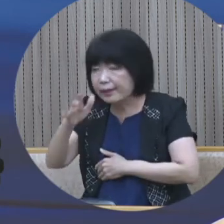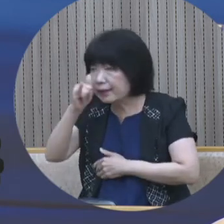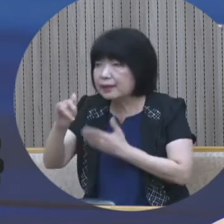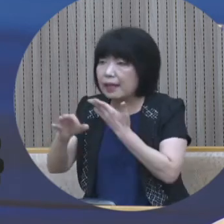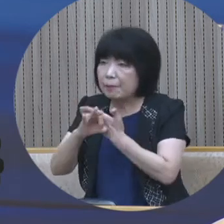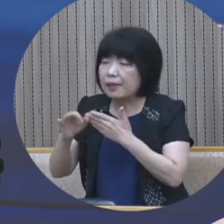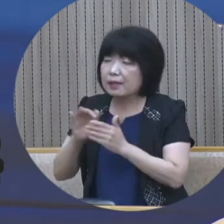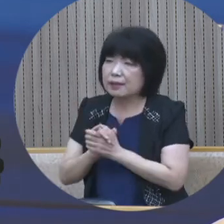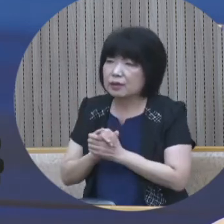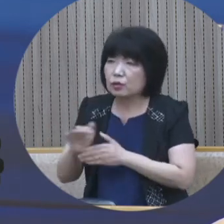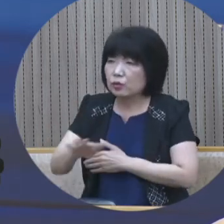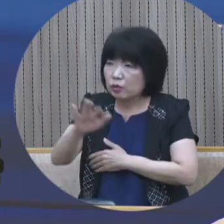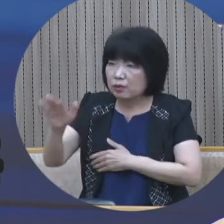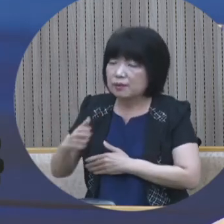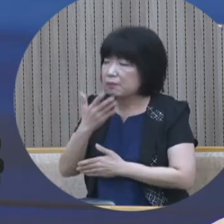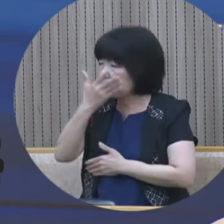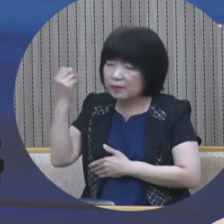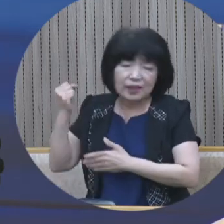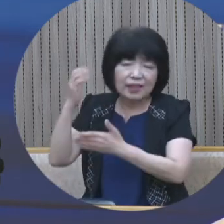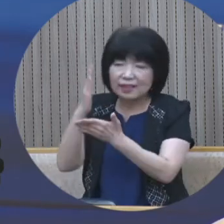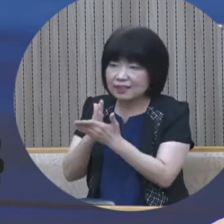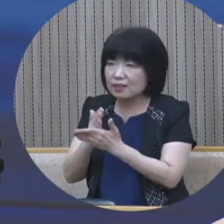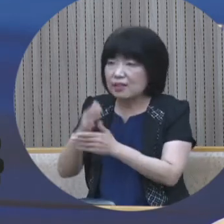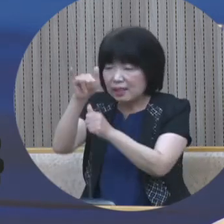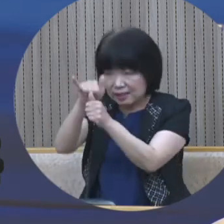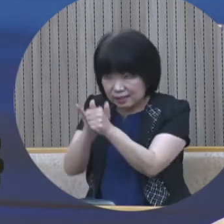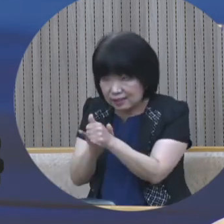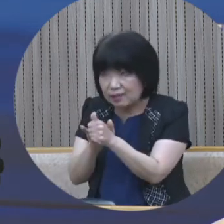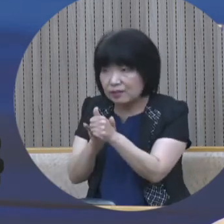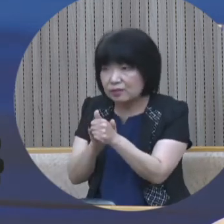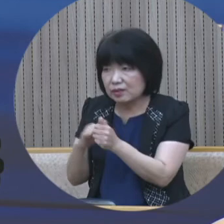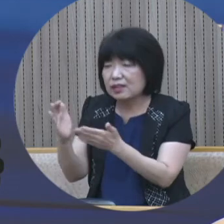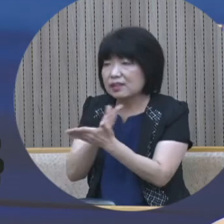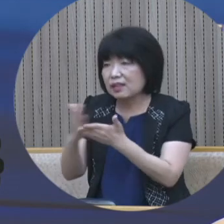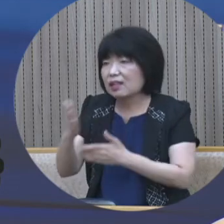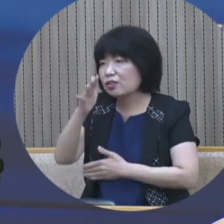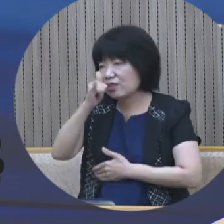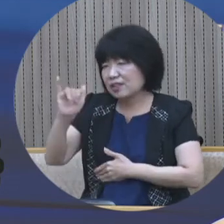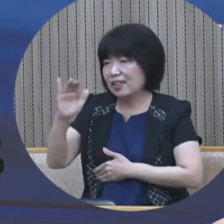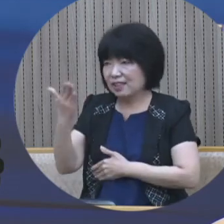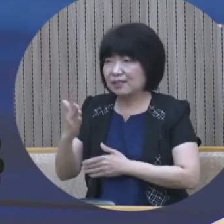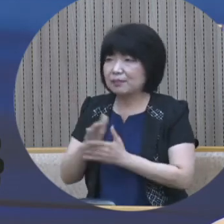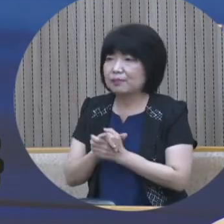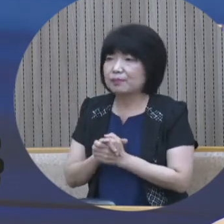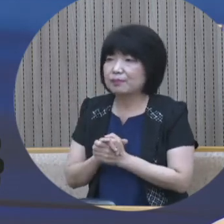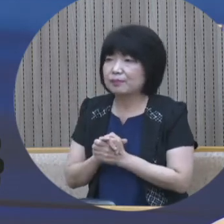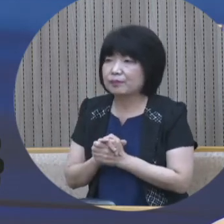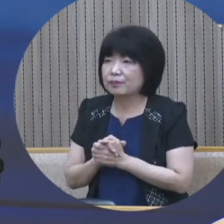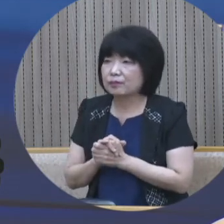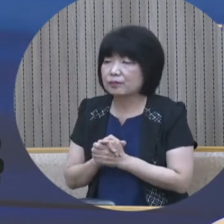있다면 우리는 외면하지 말고 섬기며 나눌 수 있어야 합니다.